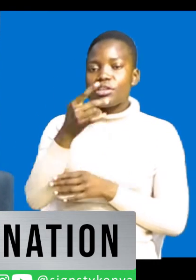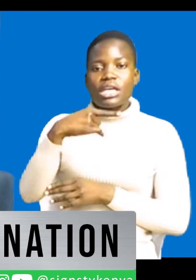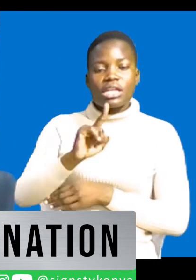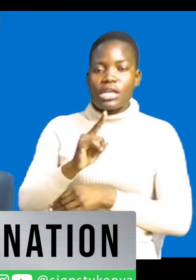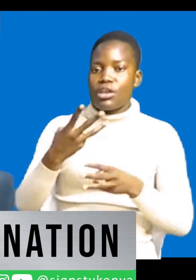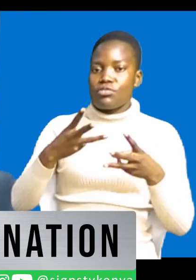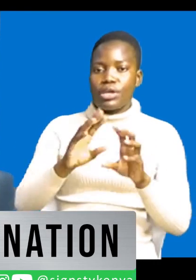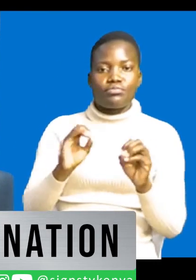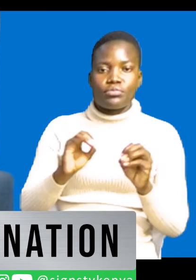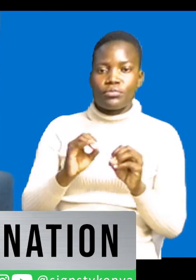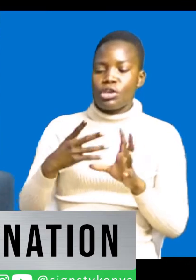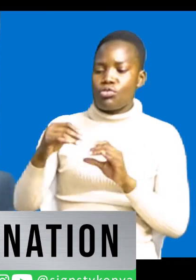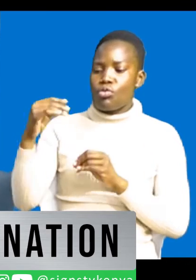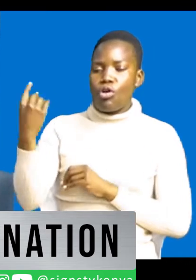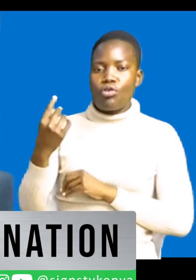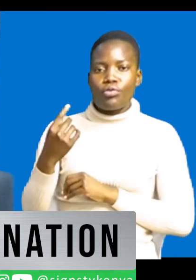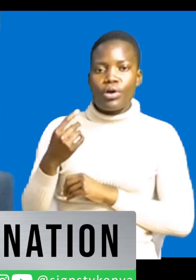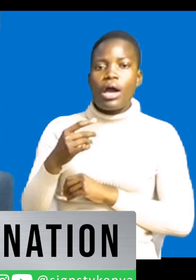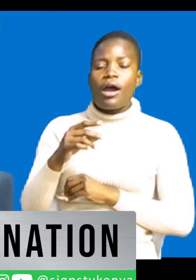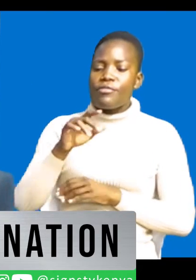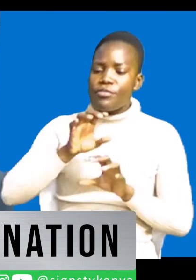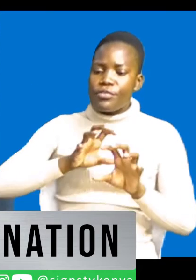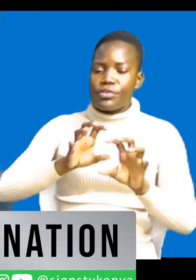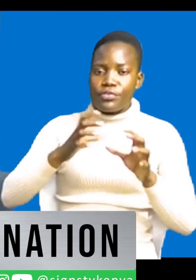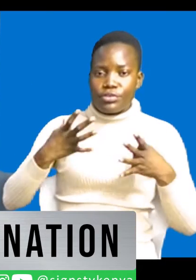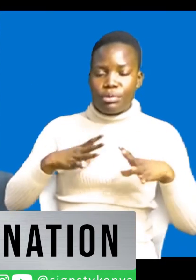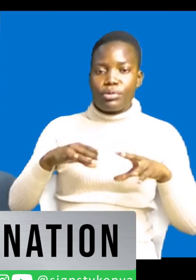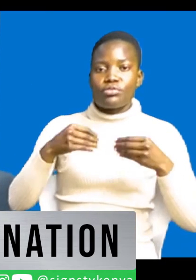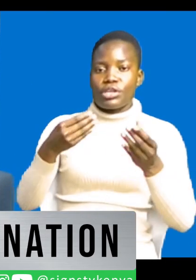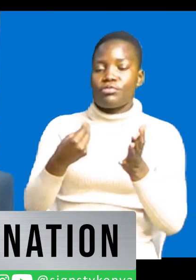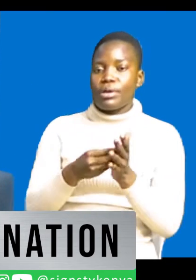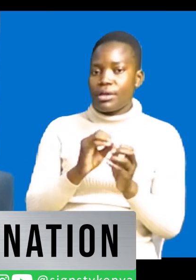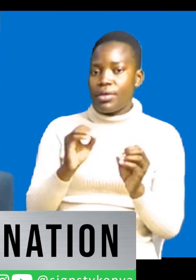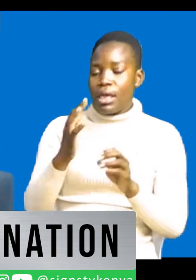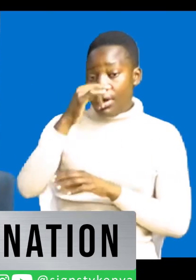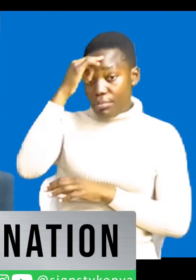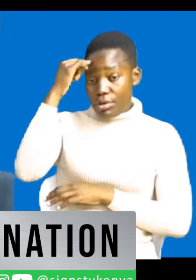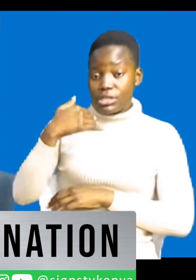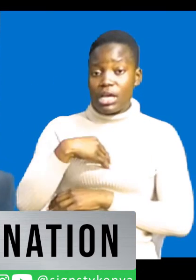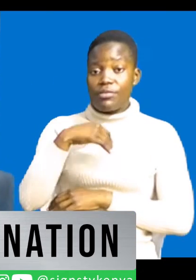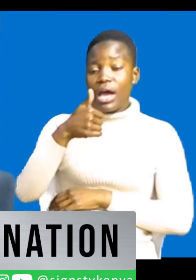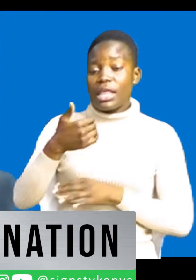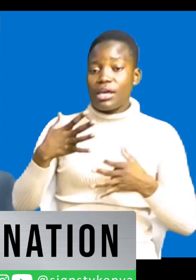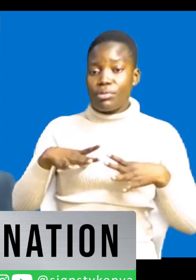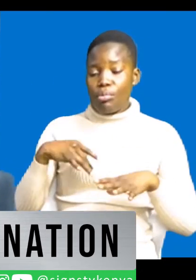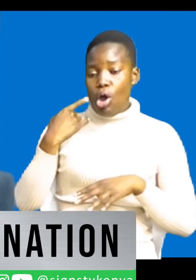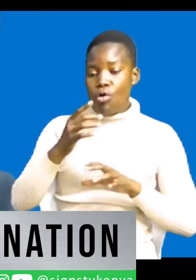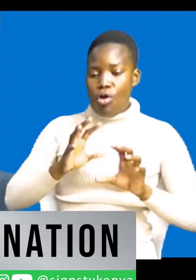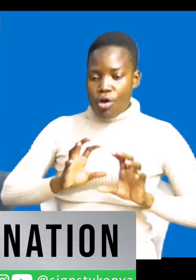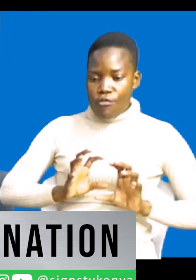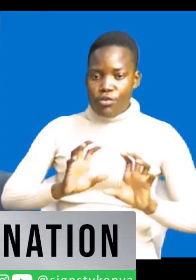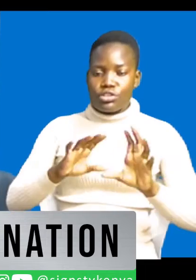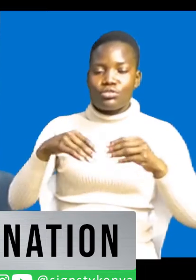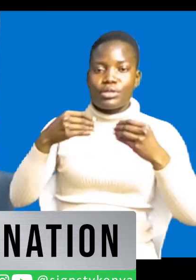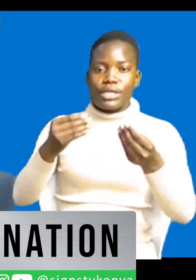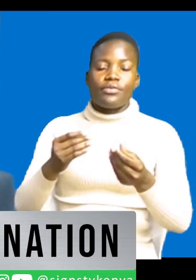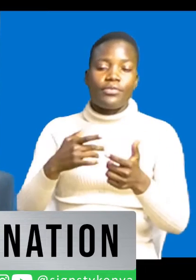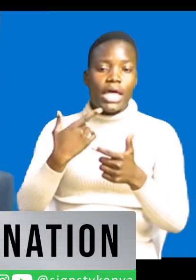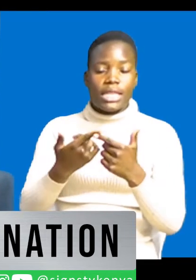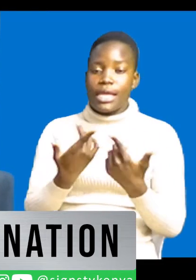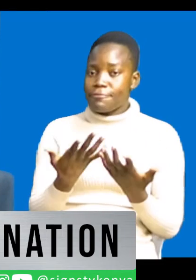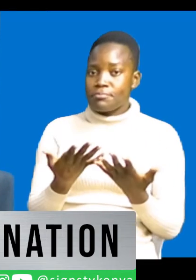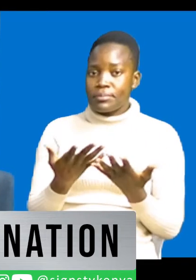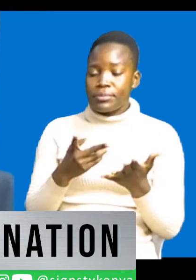toa pesa. Hiyo haitafanyika kwa sababu kuna mwingine utapiga na akufe kwa sababu hakukuwa amekula jana na hakukuwa amekula